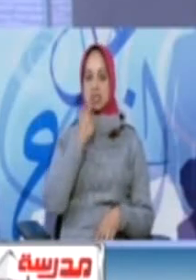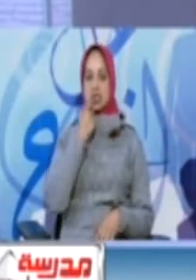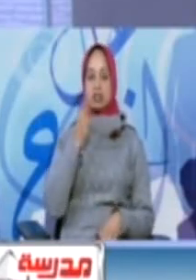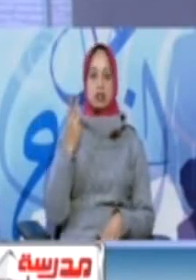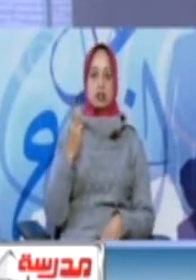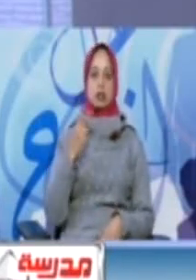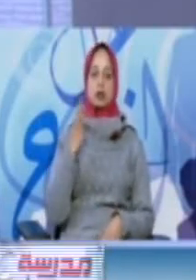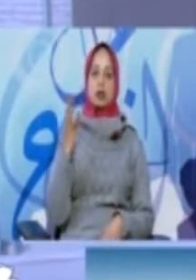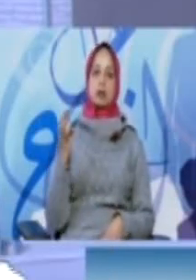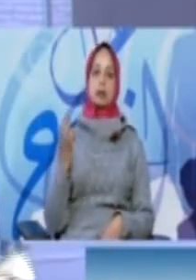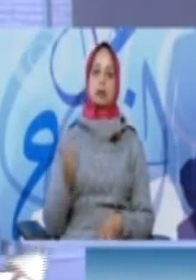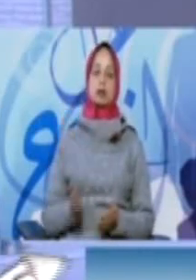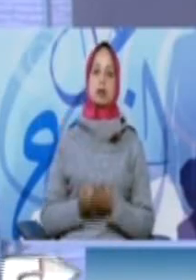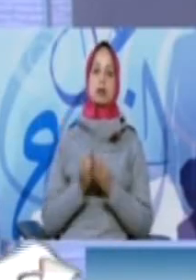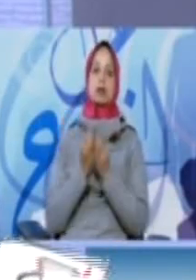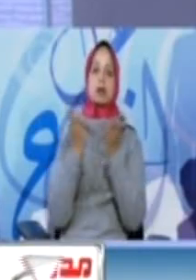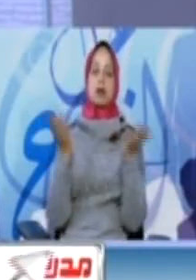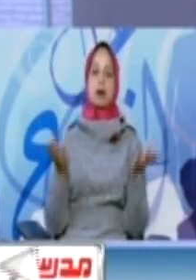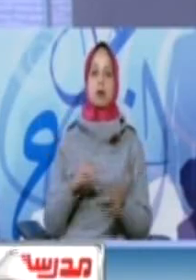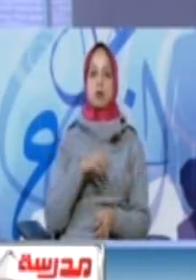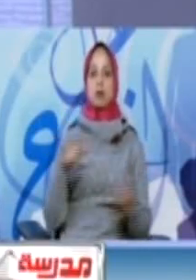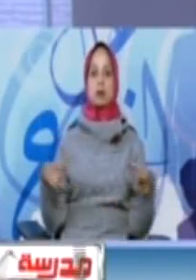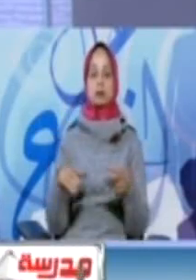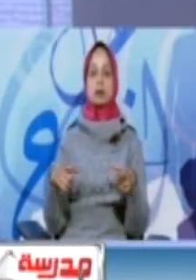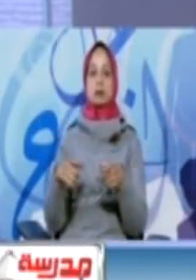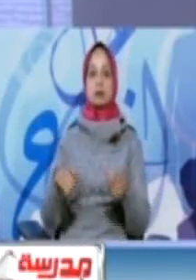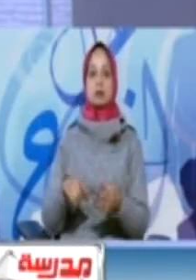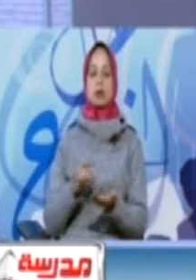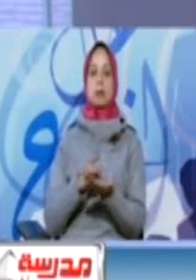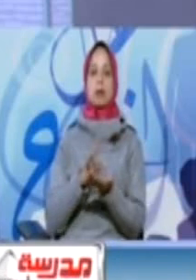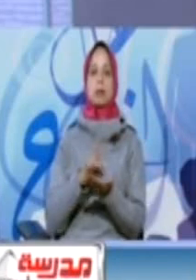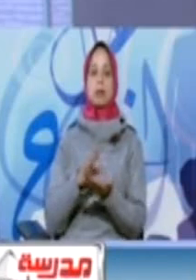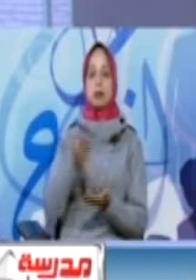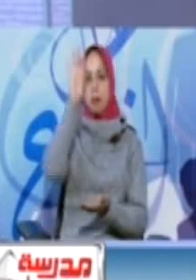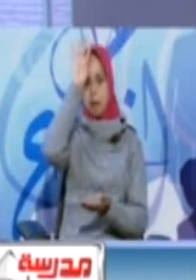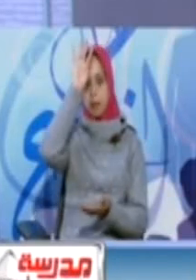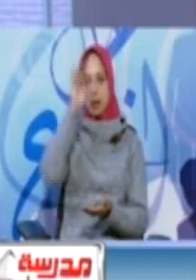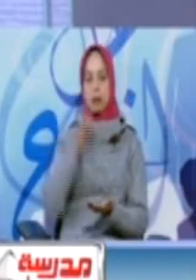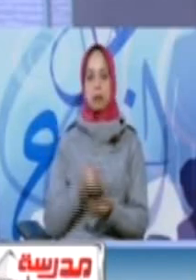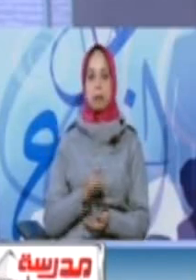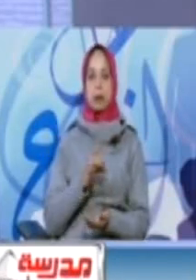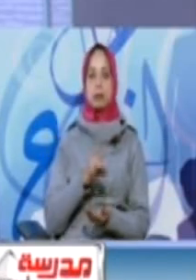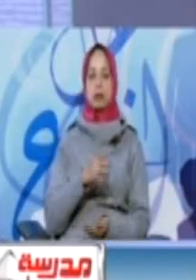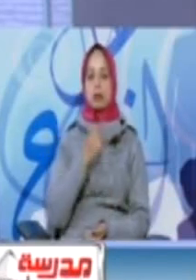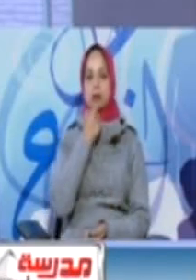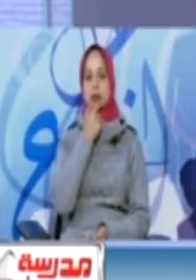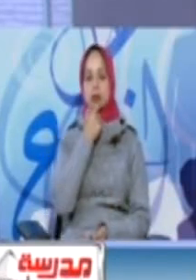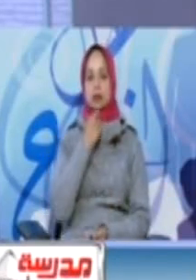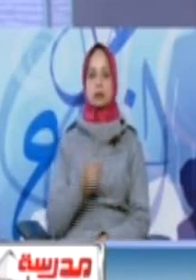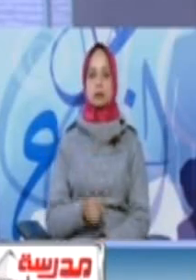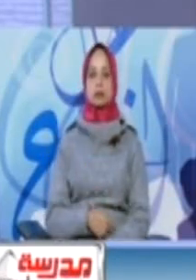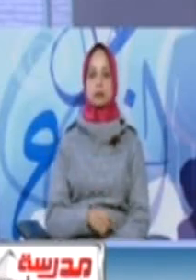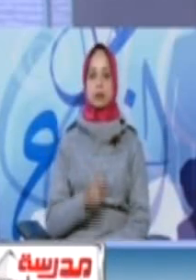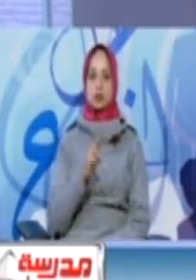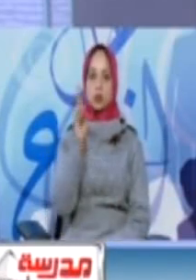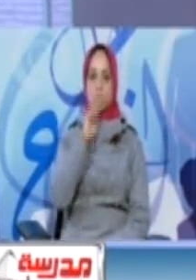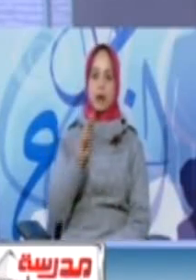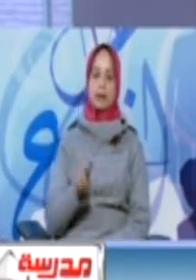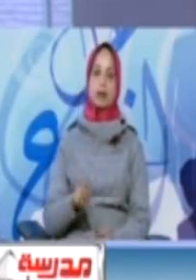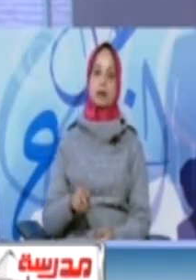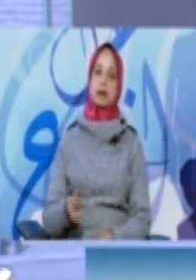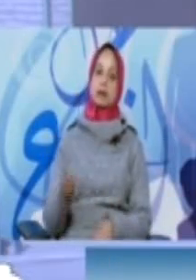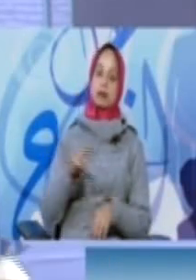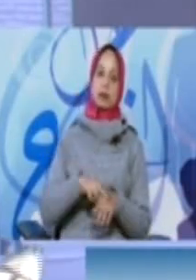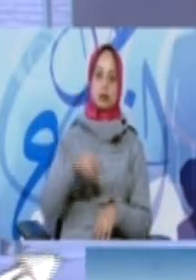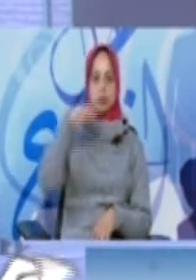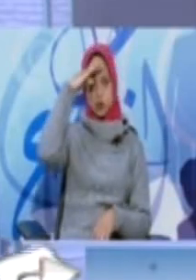الى ظهور التنظيم للاطاحه بالملك وبالانجليز. ماشي يا بنتي؟ تمام. في اي اسئله تانيه عندك؟ شكرا